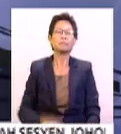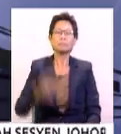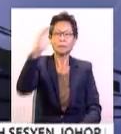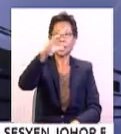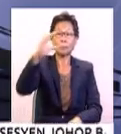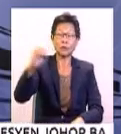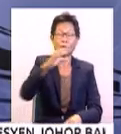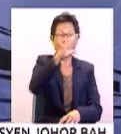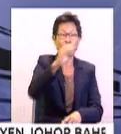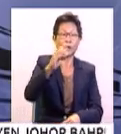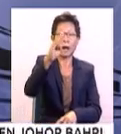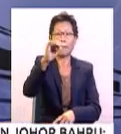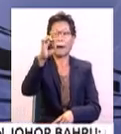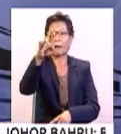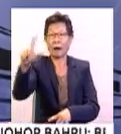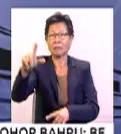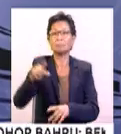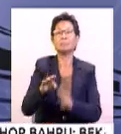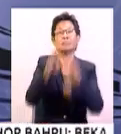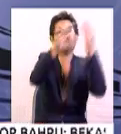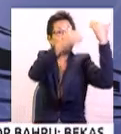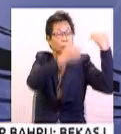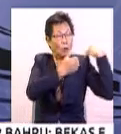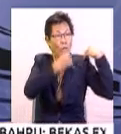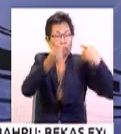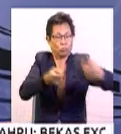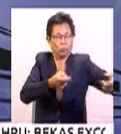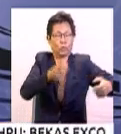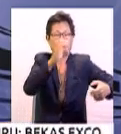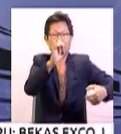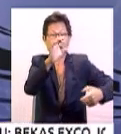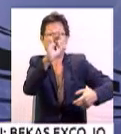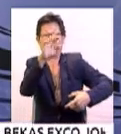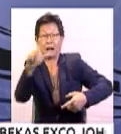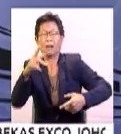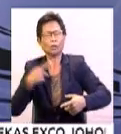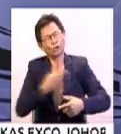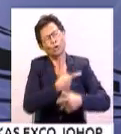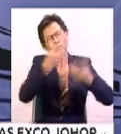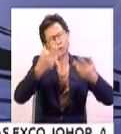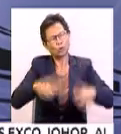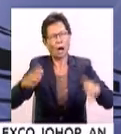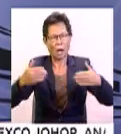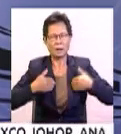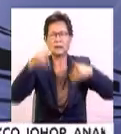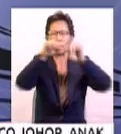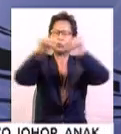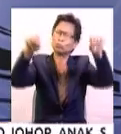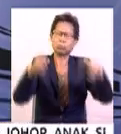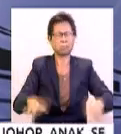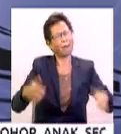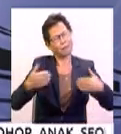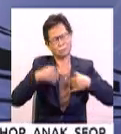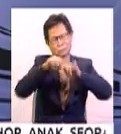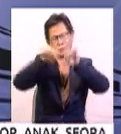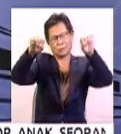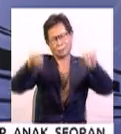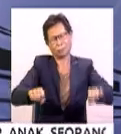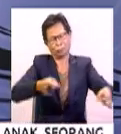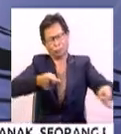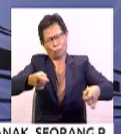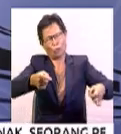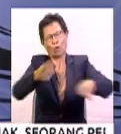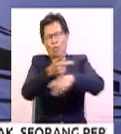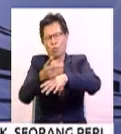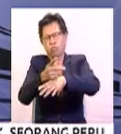yang telah dipertanggungjawabkan untuk menguruskan projek ECRL ini, kita telah pun mempunyai satu sistem tadbir urus korporat yang